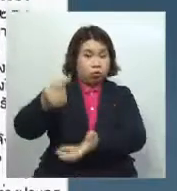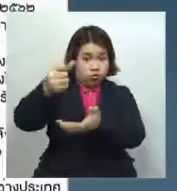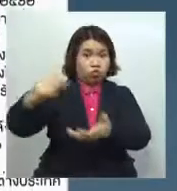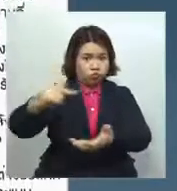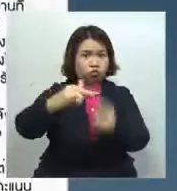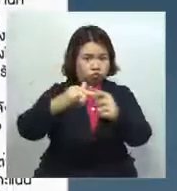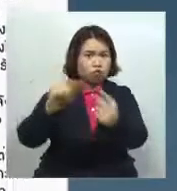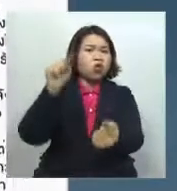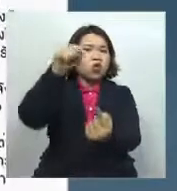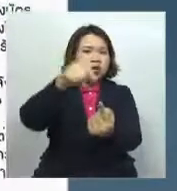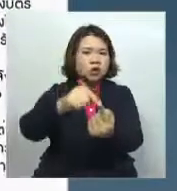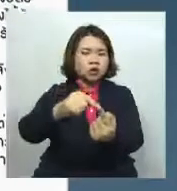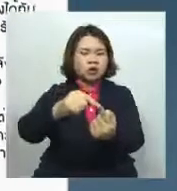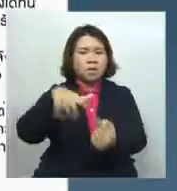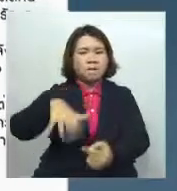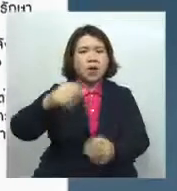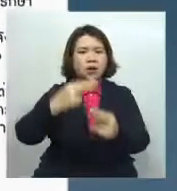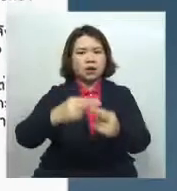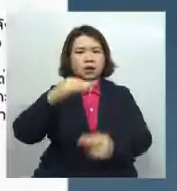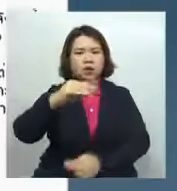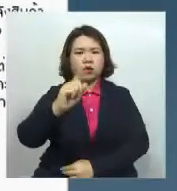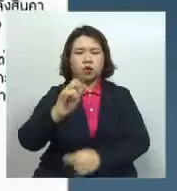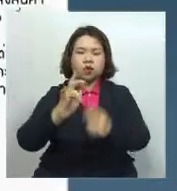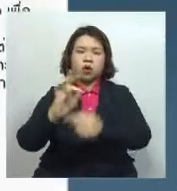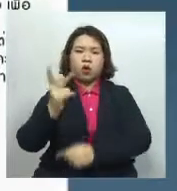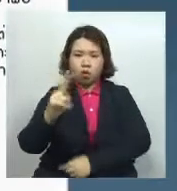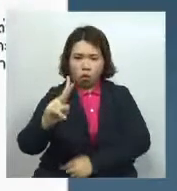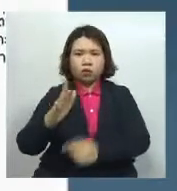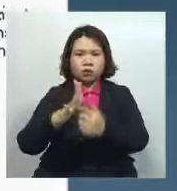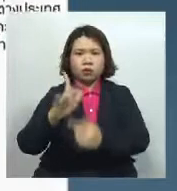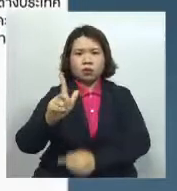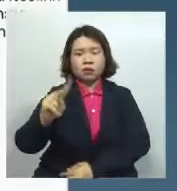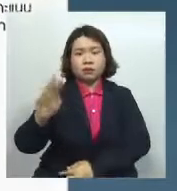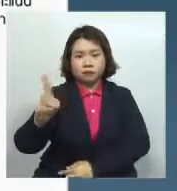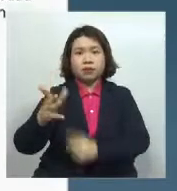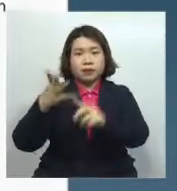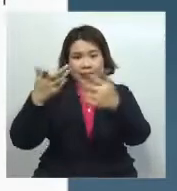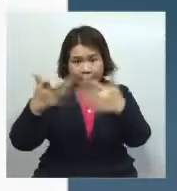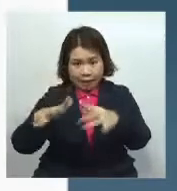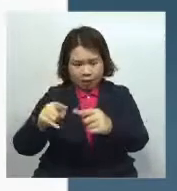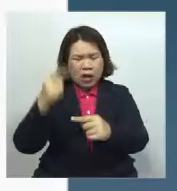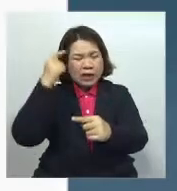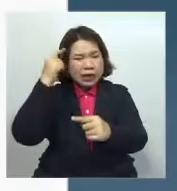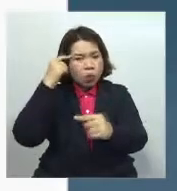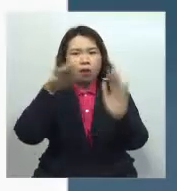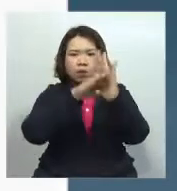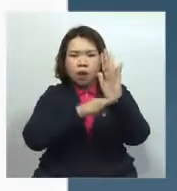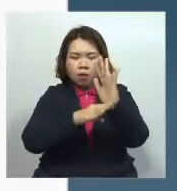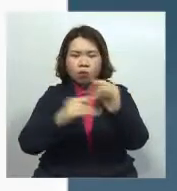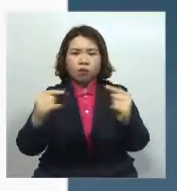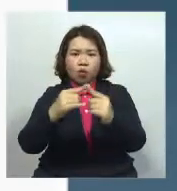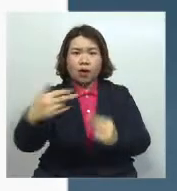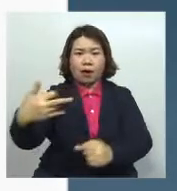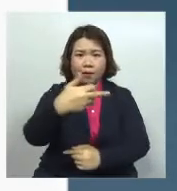เมลนี้ได้ถงนาคอนโอ๊กแลนในวัเดยวกันตามกำหนดจะจัดส่งบัตรเลือกตั้งดังกลาวมายประเทศไทยโยสายการบนไทย